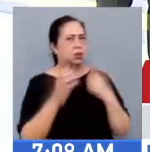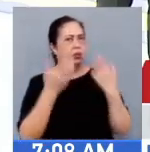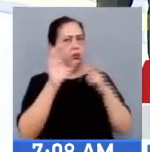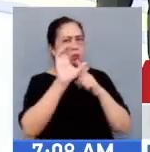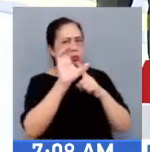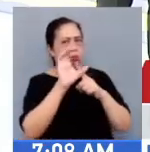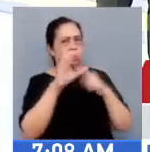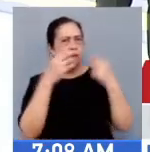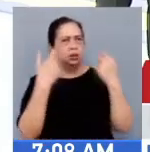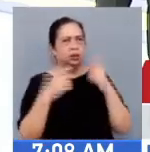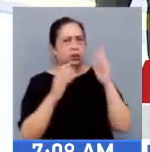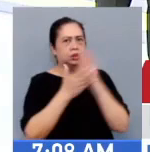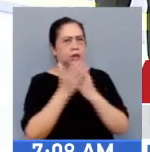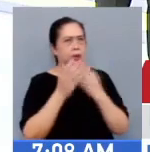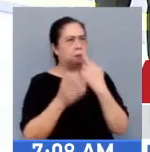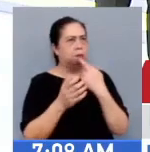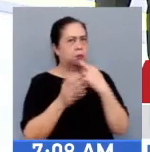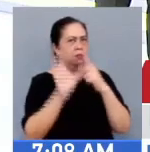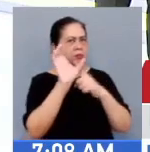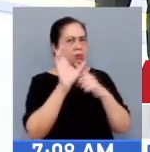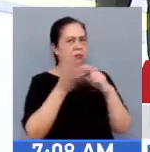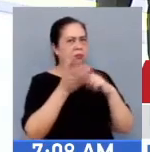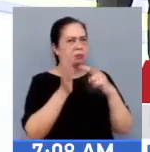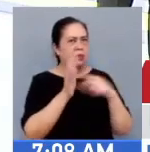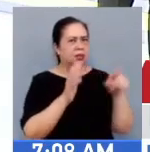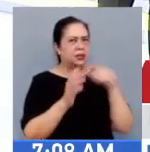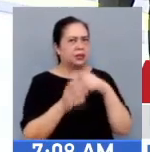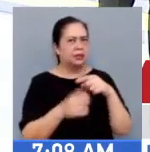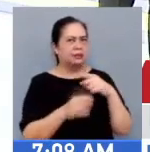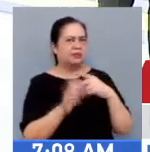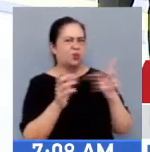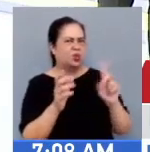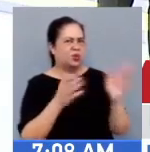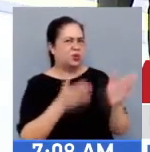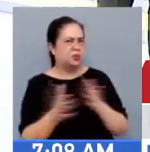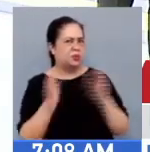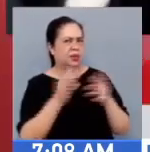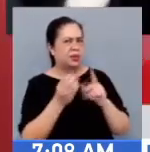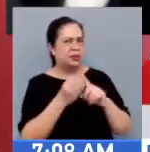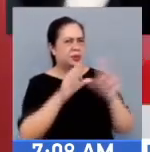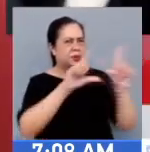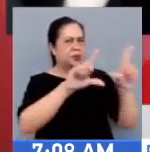yung mga red tagging. Ano po plano nyo rito, Professor?